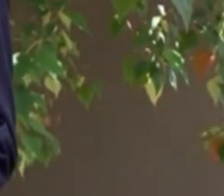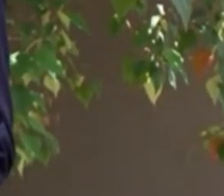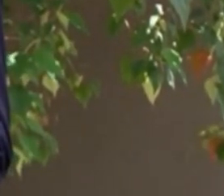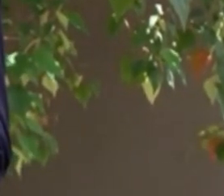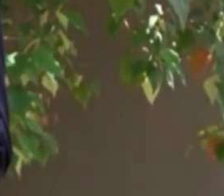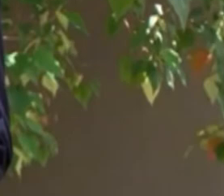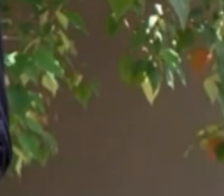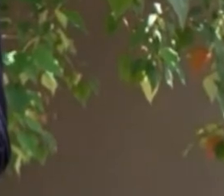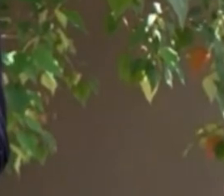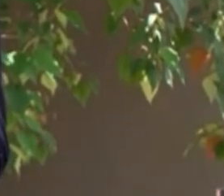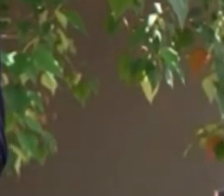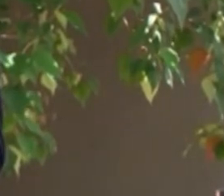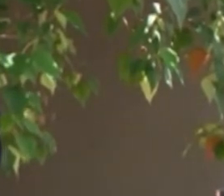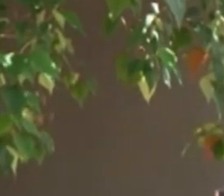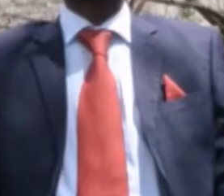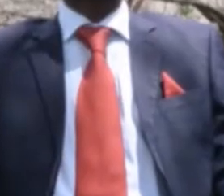kwekwebede.